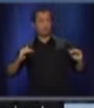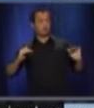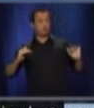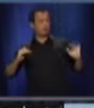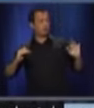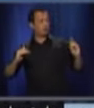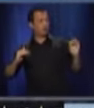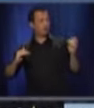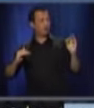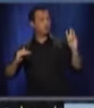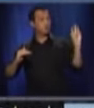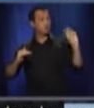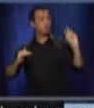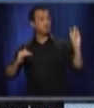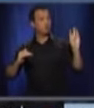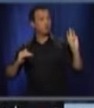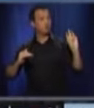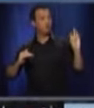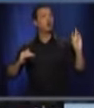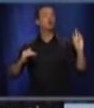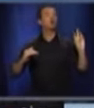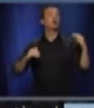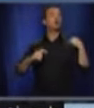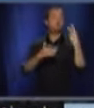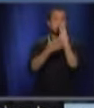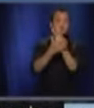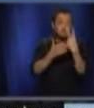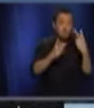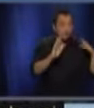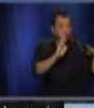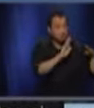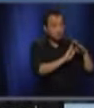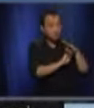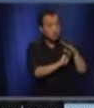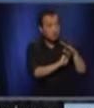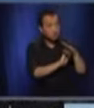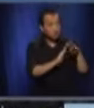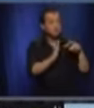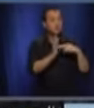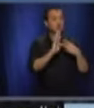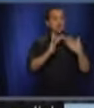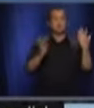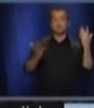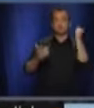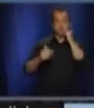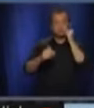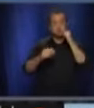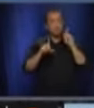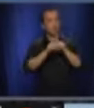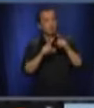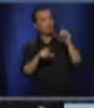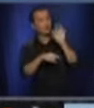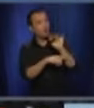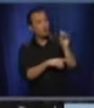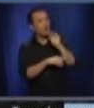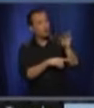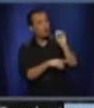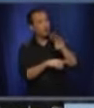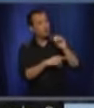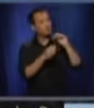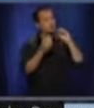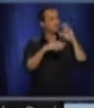semaines, on a été très transparent. On donne le nombre de cas sur Twitter. À chaque jour, je le donne. C'est sur nos sites web. Donc, c'est sûr